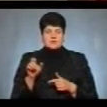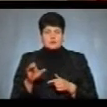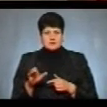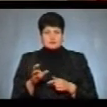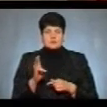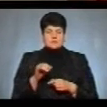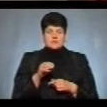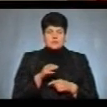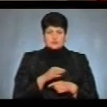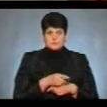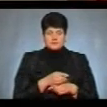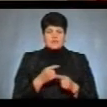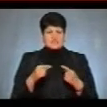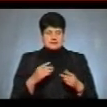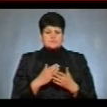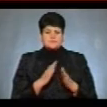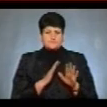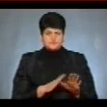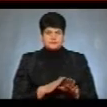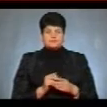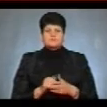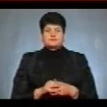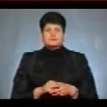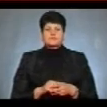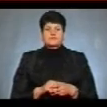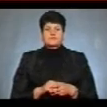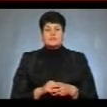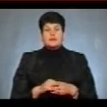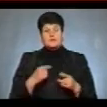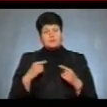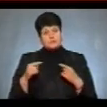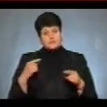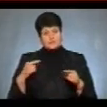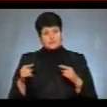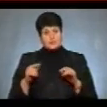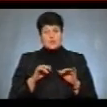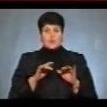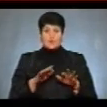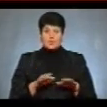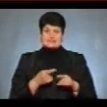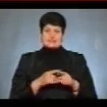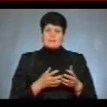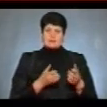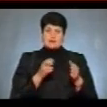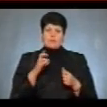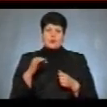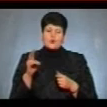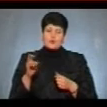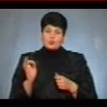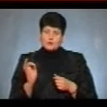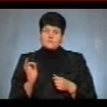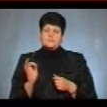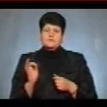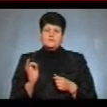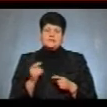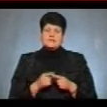Тобто різниця все-таки присутня. Значить, ну, помірковано, от, рух. Це підтримує Бойко, значить,